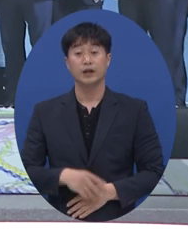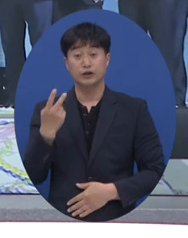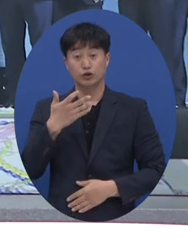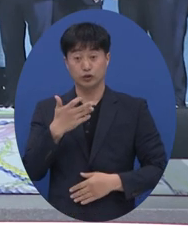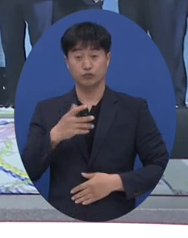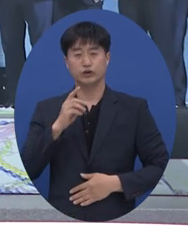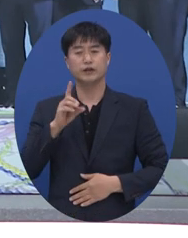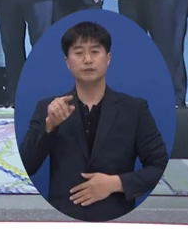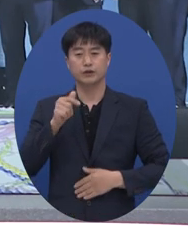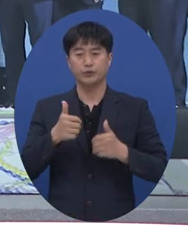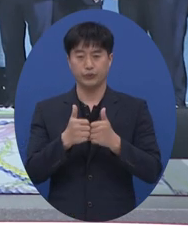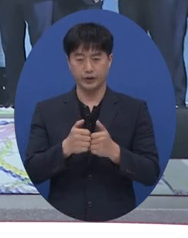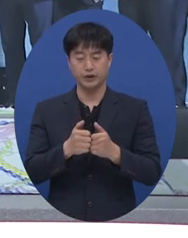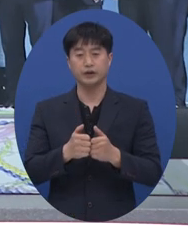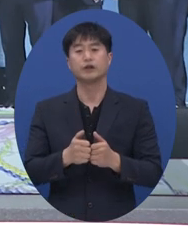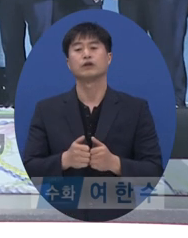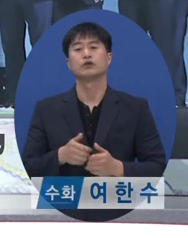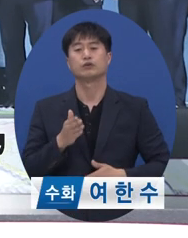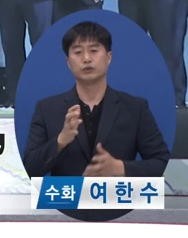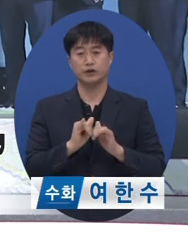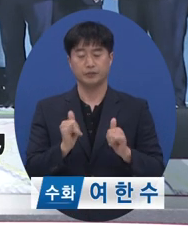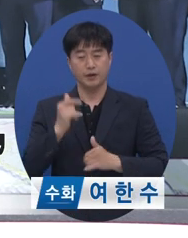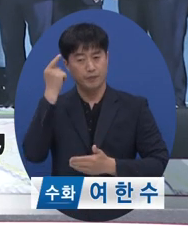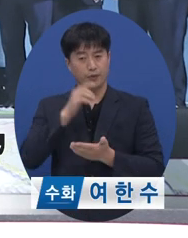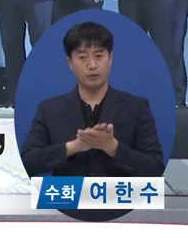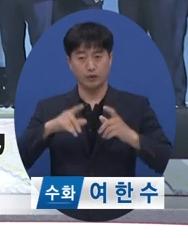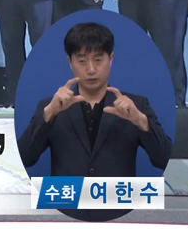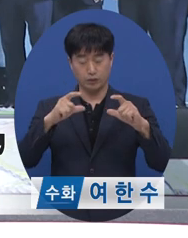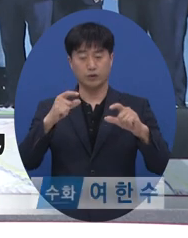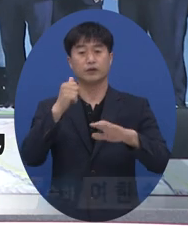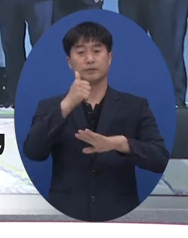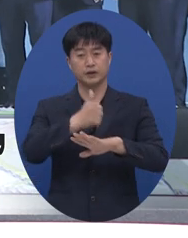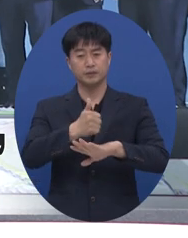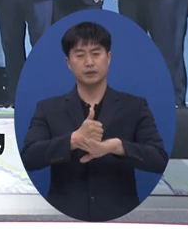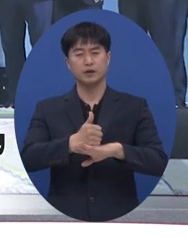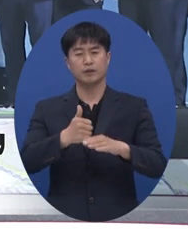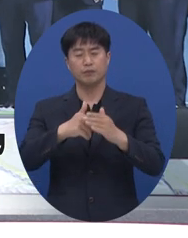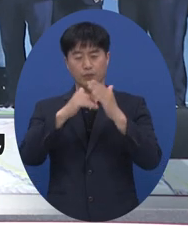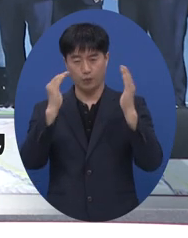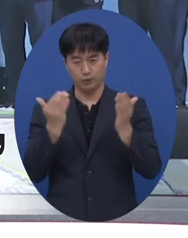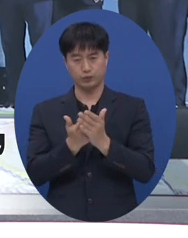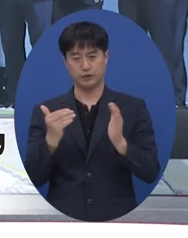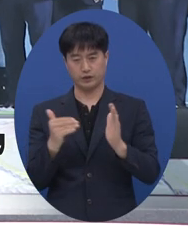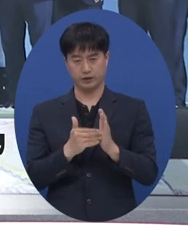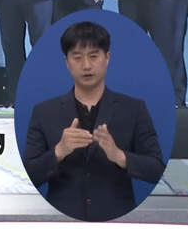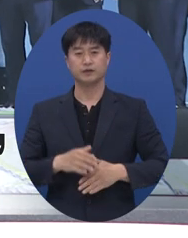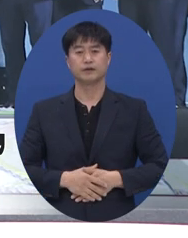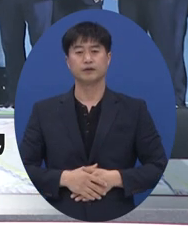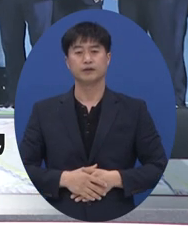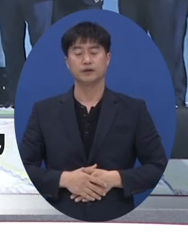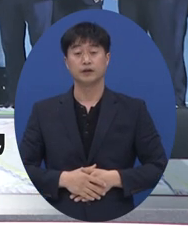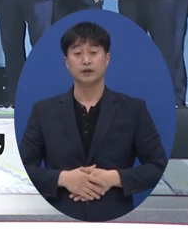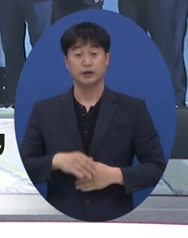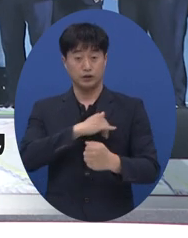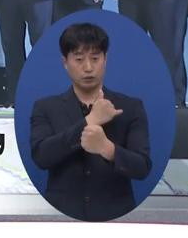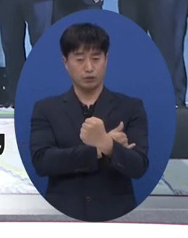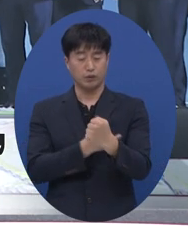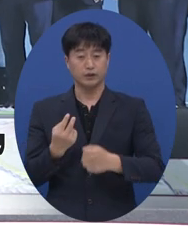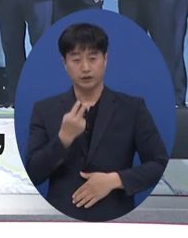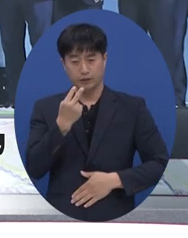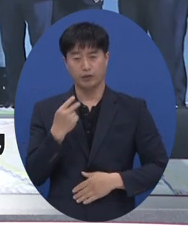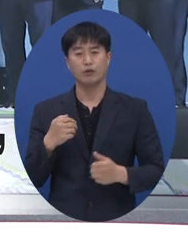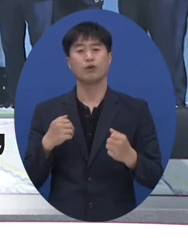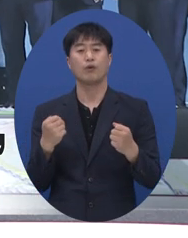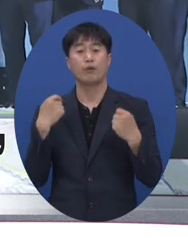2019 TMZ 포럼에 자리한 국내외 전문가들의 평화 선언을 끝으로 대단원에 막을 내렸습니다. 인권과 생태, 관광 등